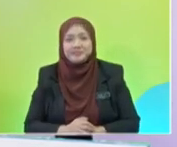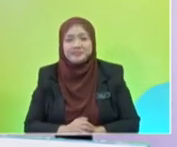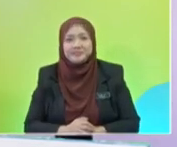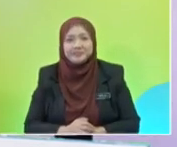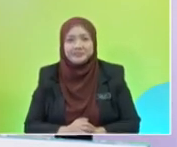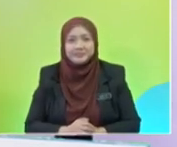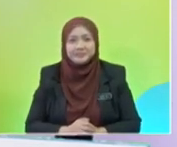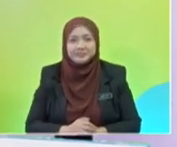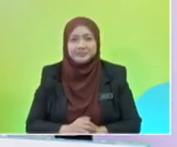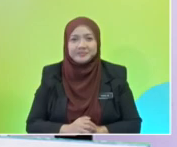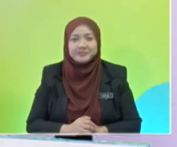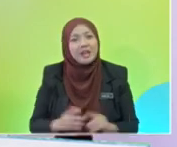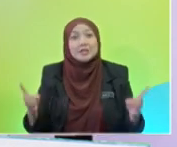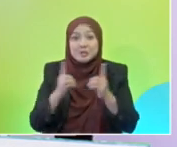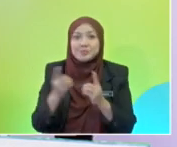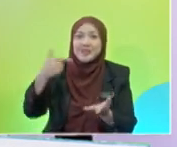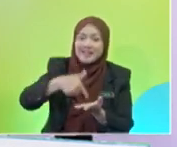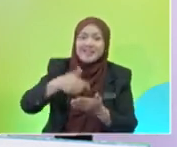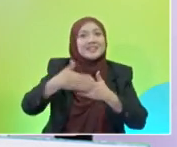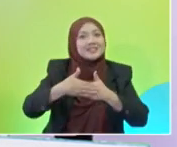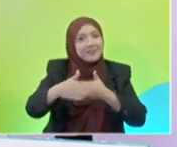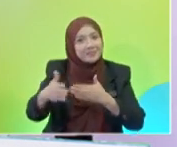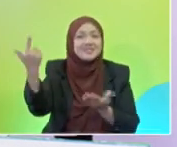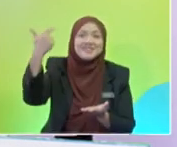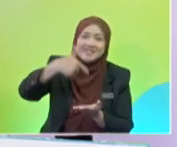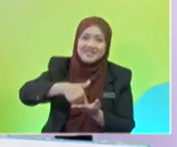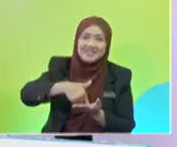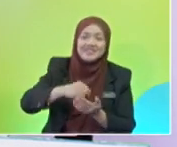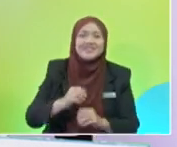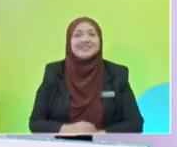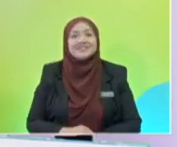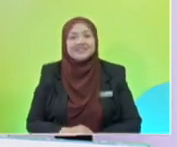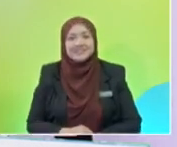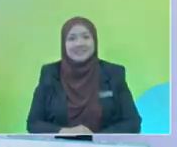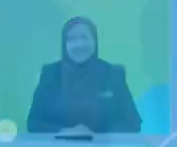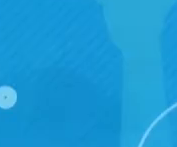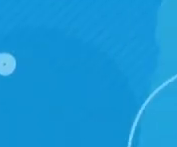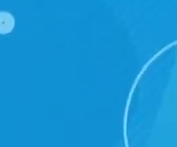dan kembali survice ini untuk mengasah pindah di slot price sekolah